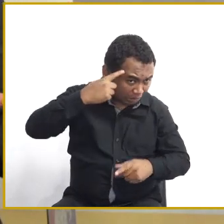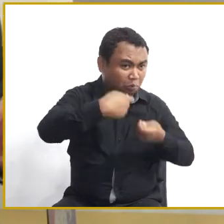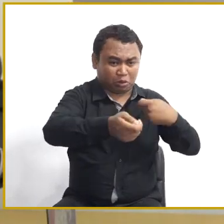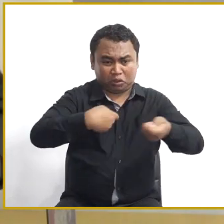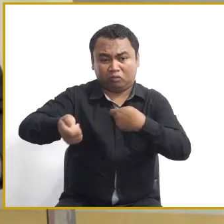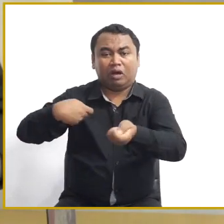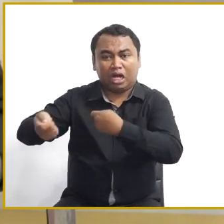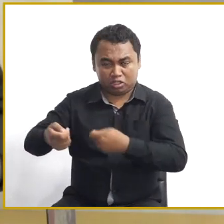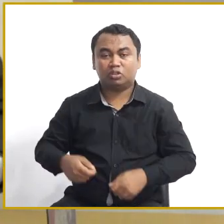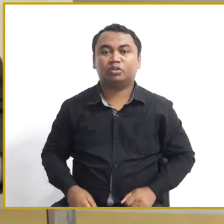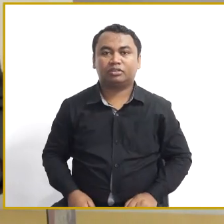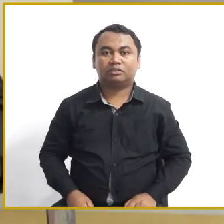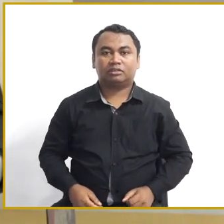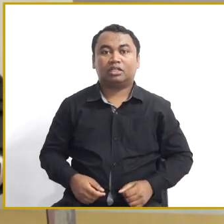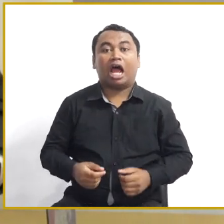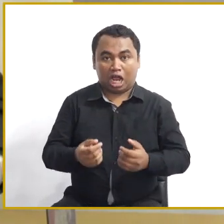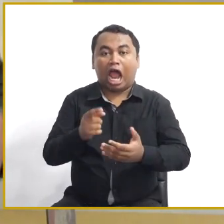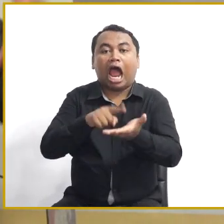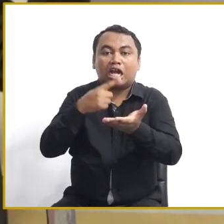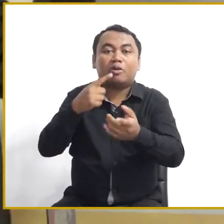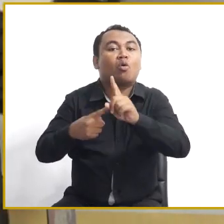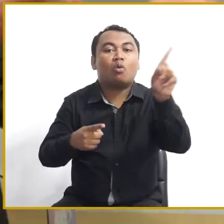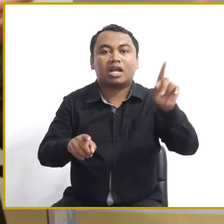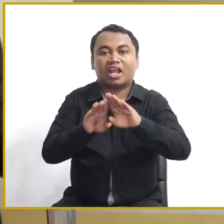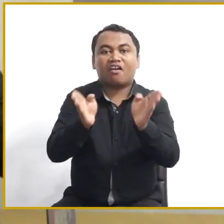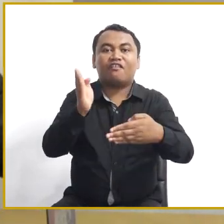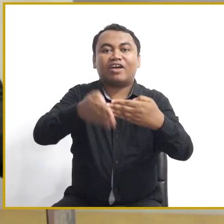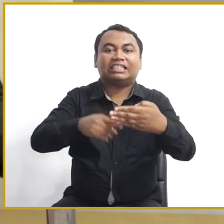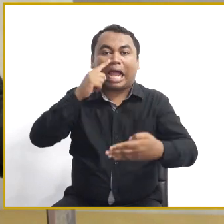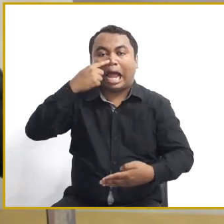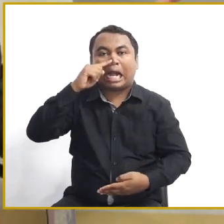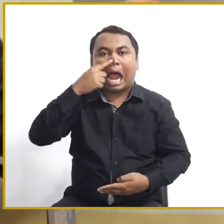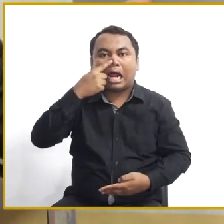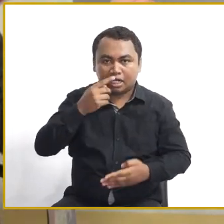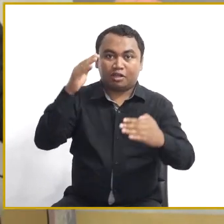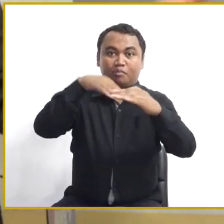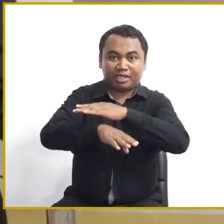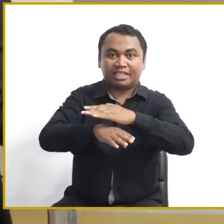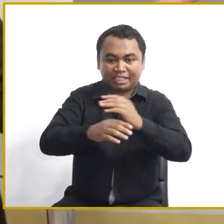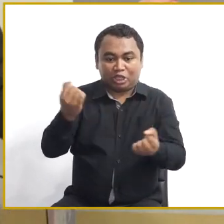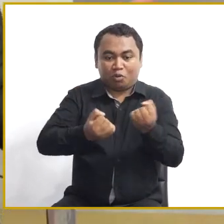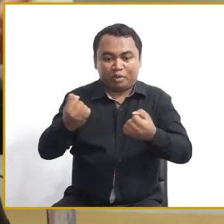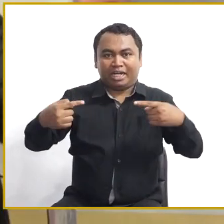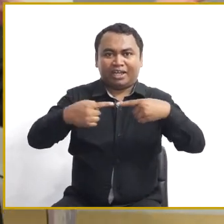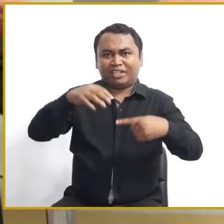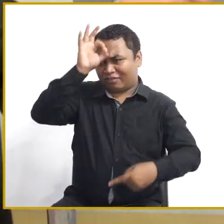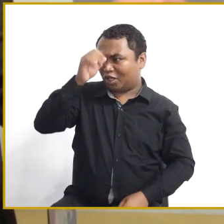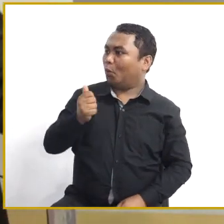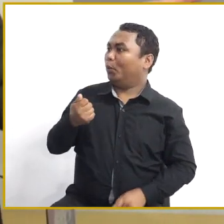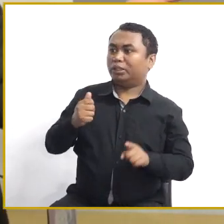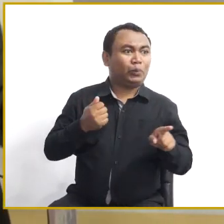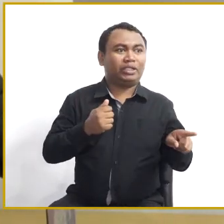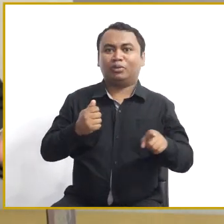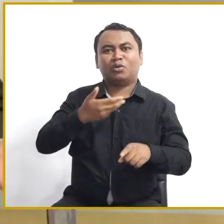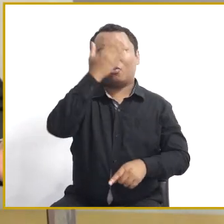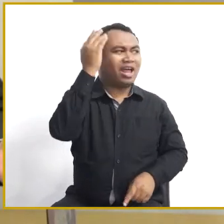eto mandehana ianao fahasankarana efa tafiditro anaty tômôbily ianao mbola tsy fantatra hoe kooperativa iny ity fa dia amidin'ny olona